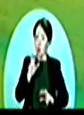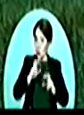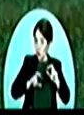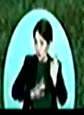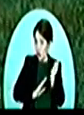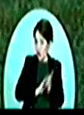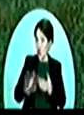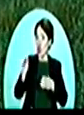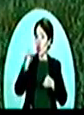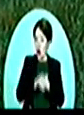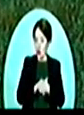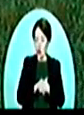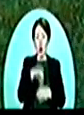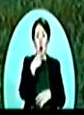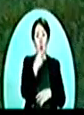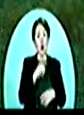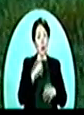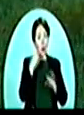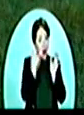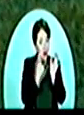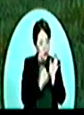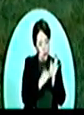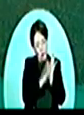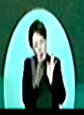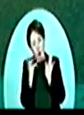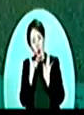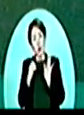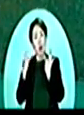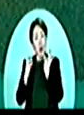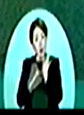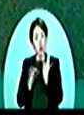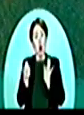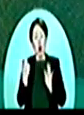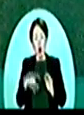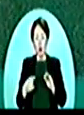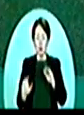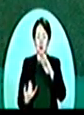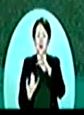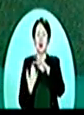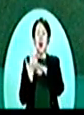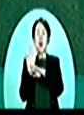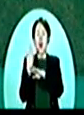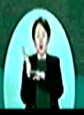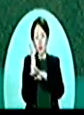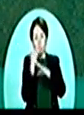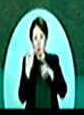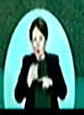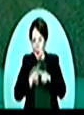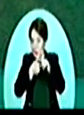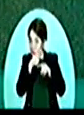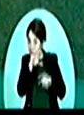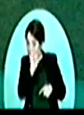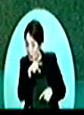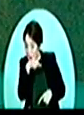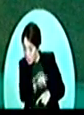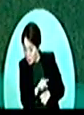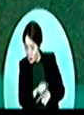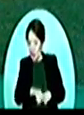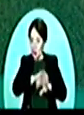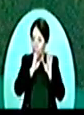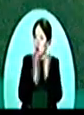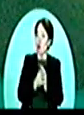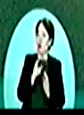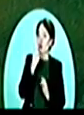нэвтрэв. 2016-аас 2019 онд тариалан эрхлэлтийг дэмжих сангаас нийт 170.9 тэрбум